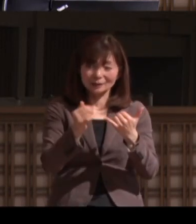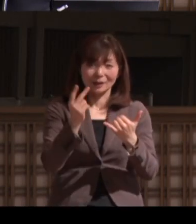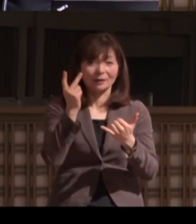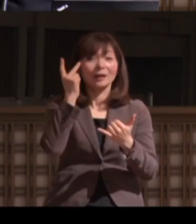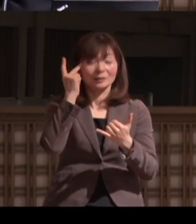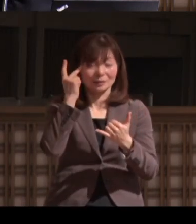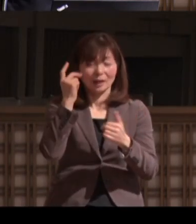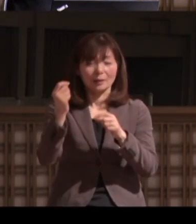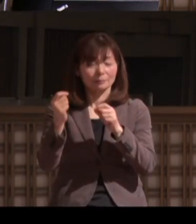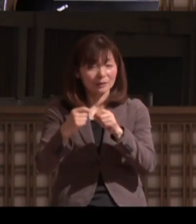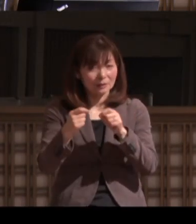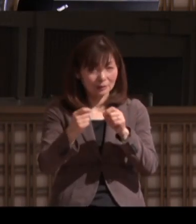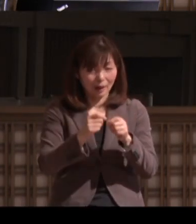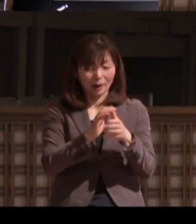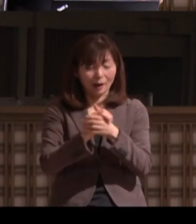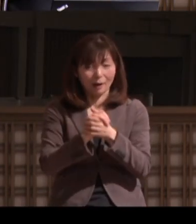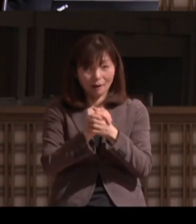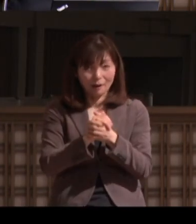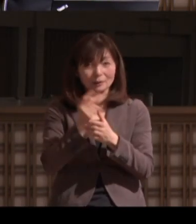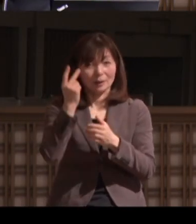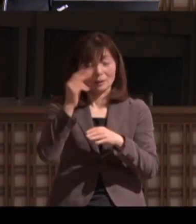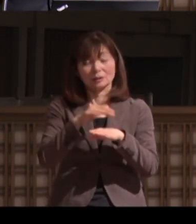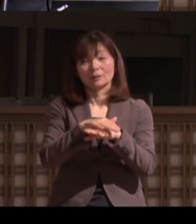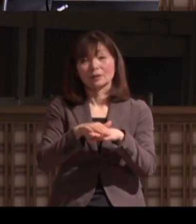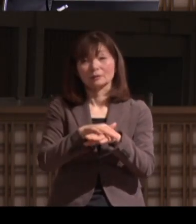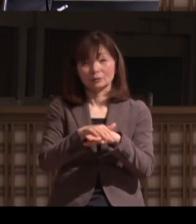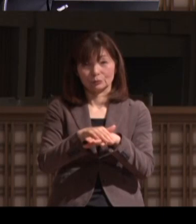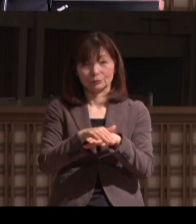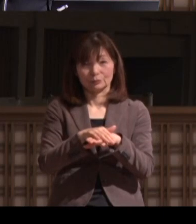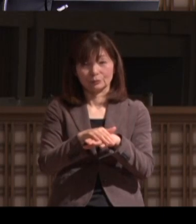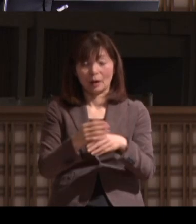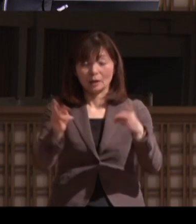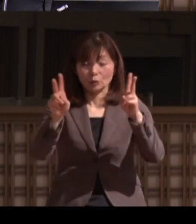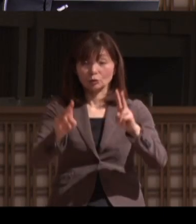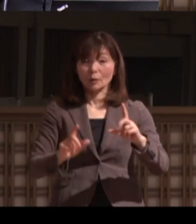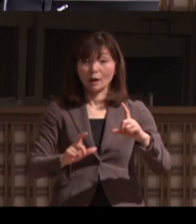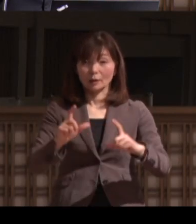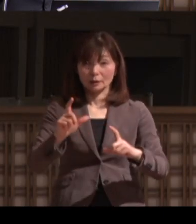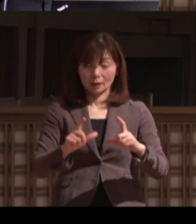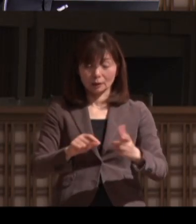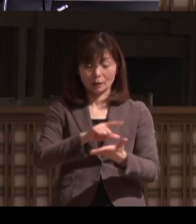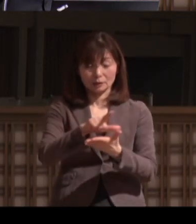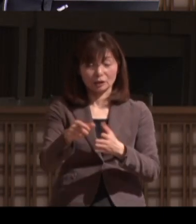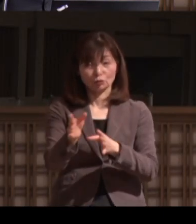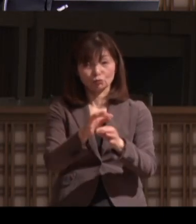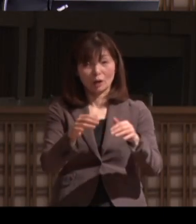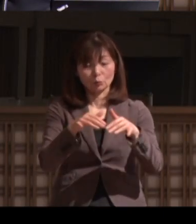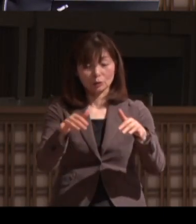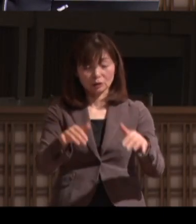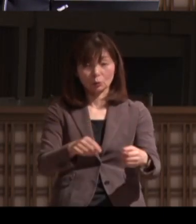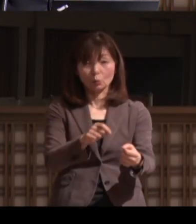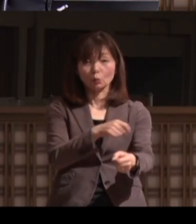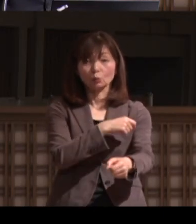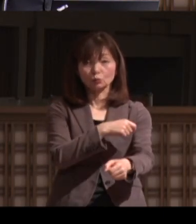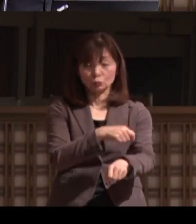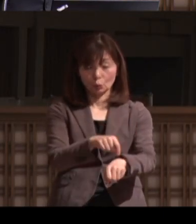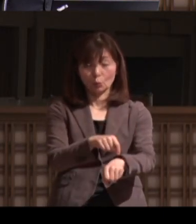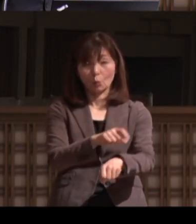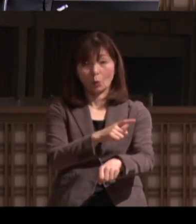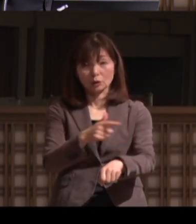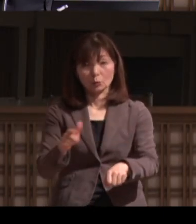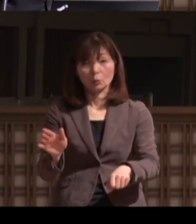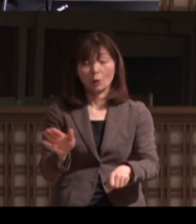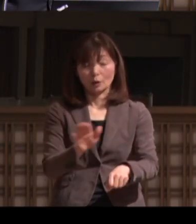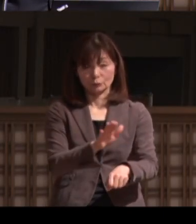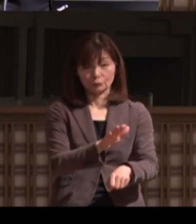え大切かと思いますま広島L広島型の地域運営組織の特徴はま色々あると思いますが